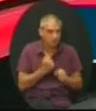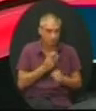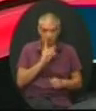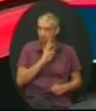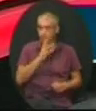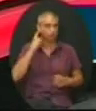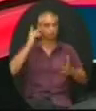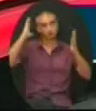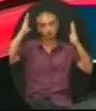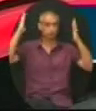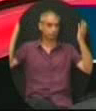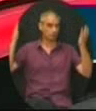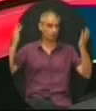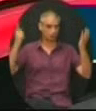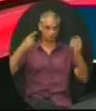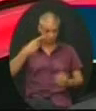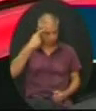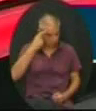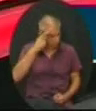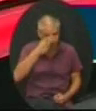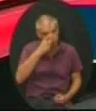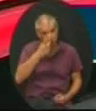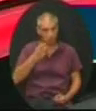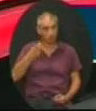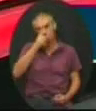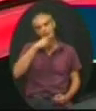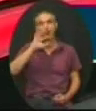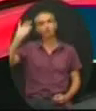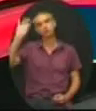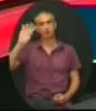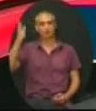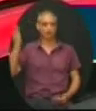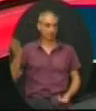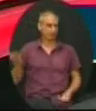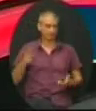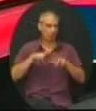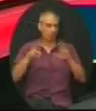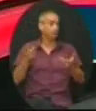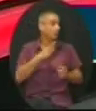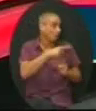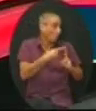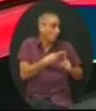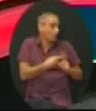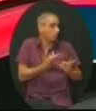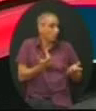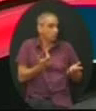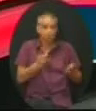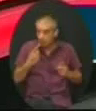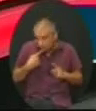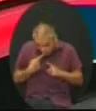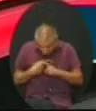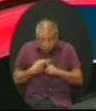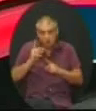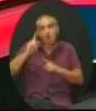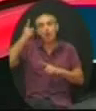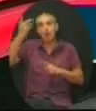בתקשורת, מי שישמע, יבוא חדש וישמע, יחשבו ששמרון זה אבא של נתניהו. לא. זה לא המצב. הבן דוד, אנחנו לא מתבלבלים. הוא בן דוד, אפילו